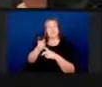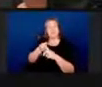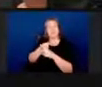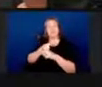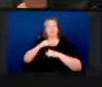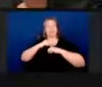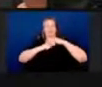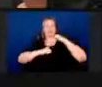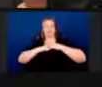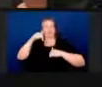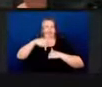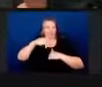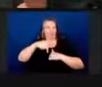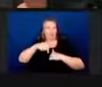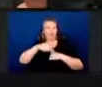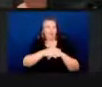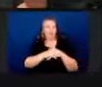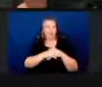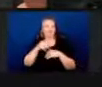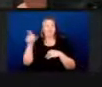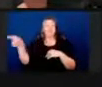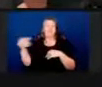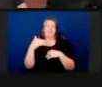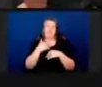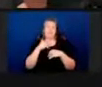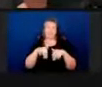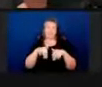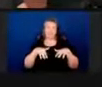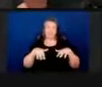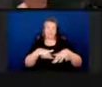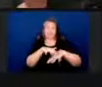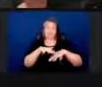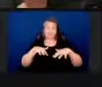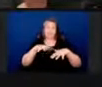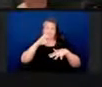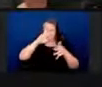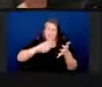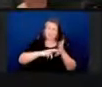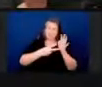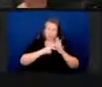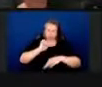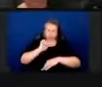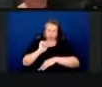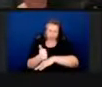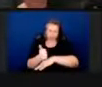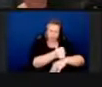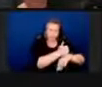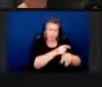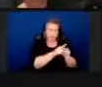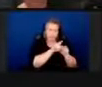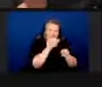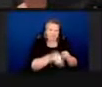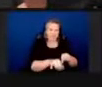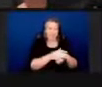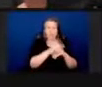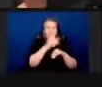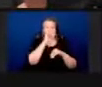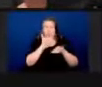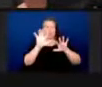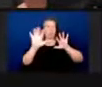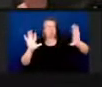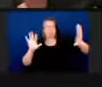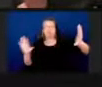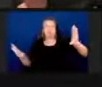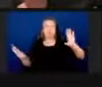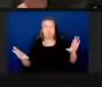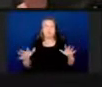hapa tunazungumzia mambo yanayohusiana na miundombinu katika,